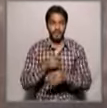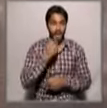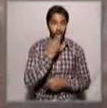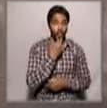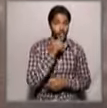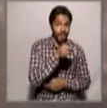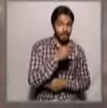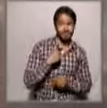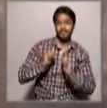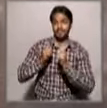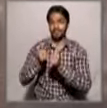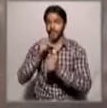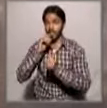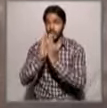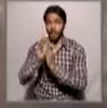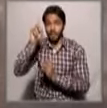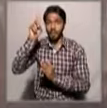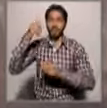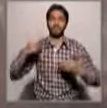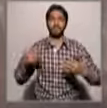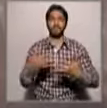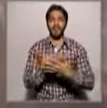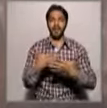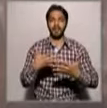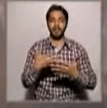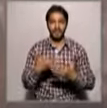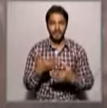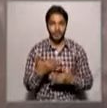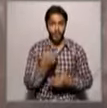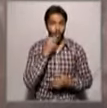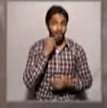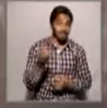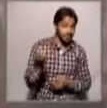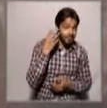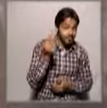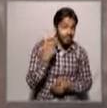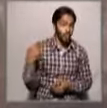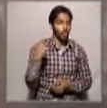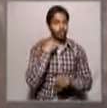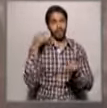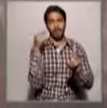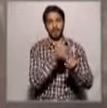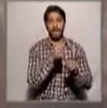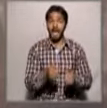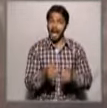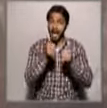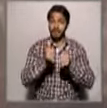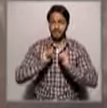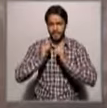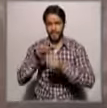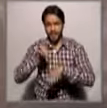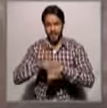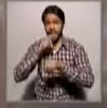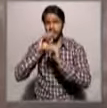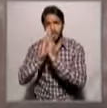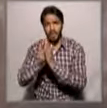من أحدكم وجد ضلته، يعني عندما تعود إلى الله عز وجل الله يفرح بعودتك إليه. فيعني حقق فيما بينك وبين الله الأمل، والأمل لا ينقطع